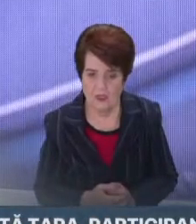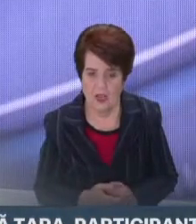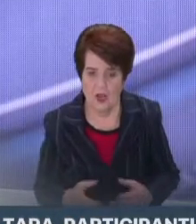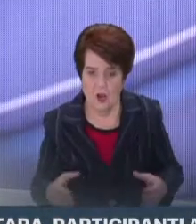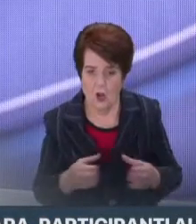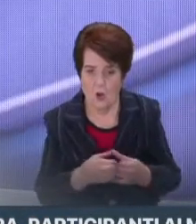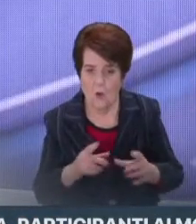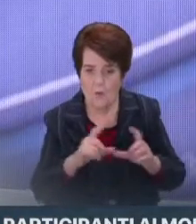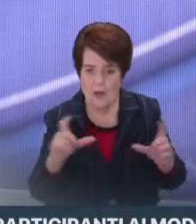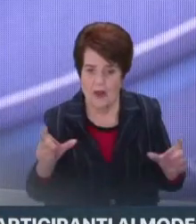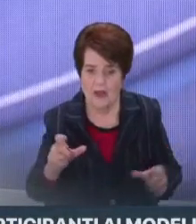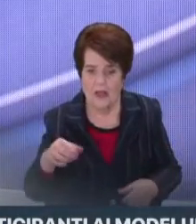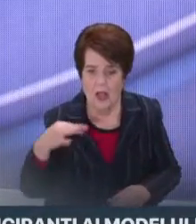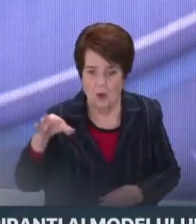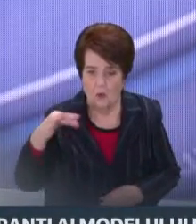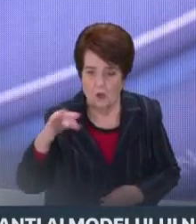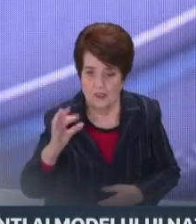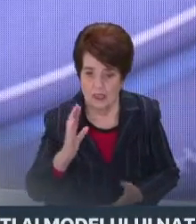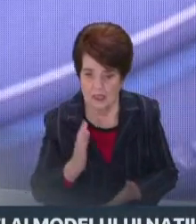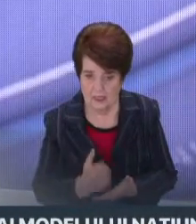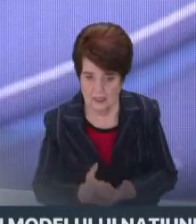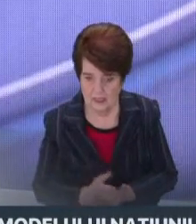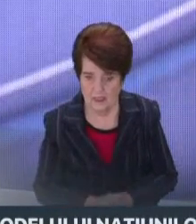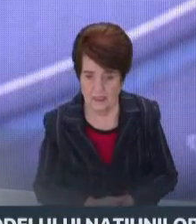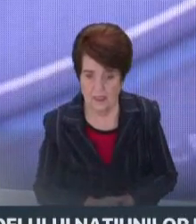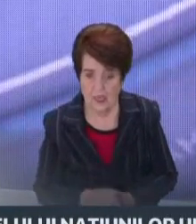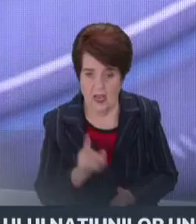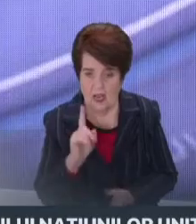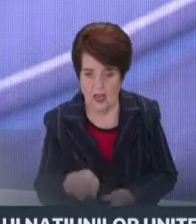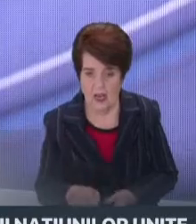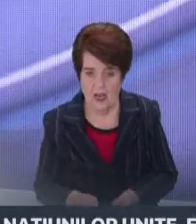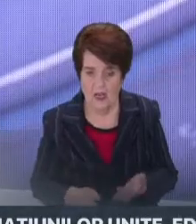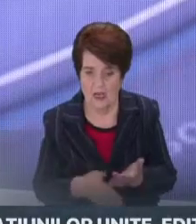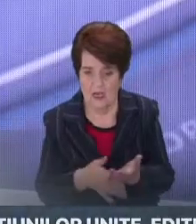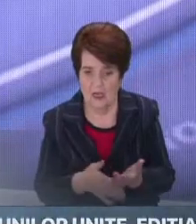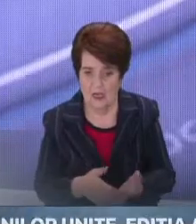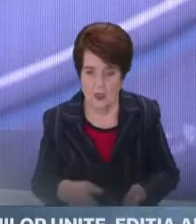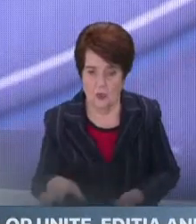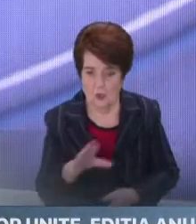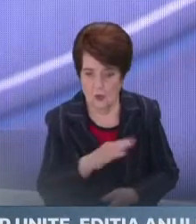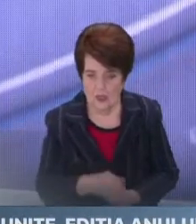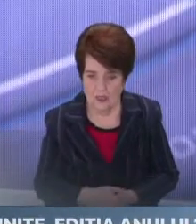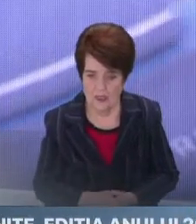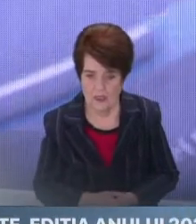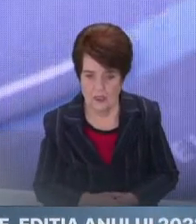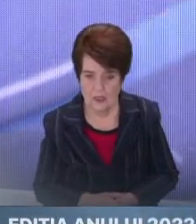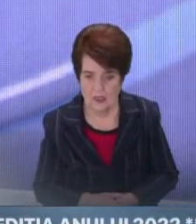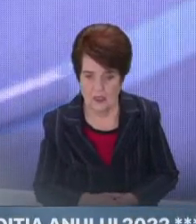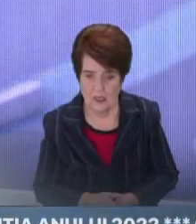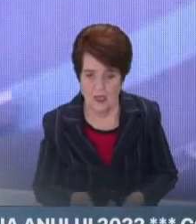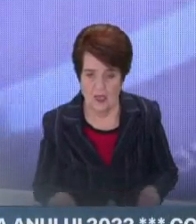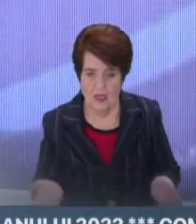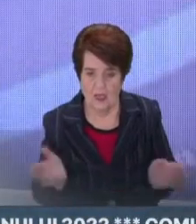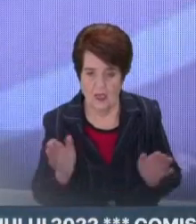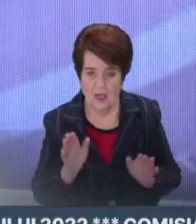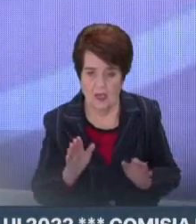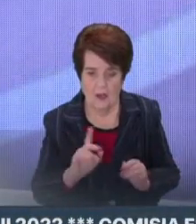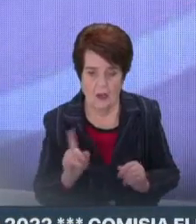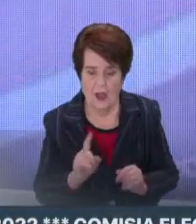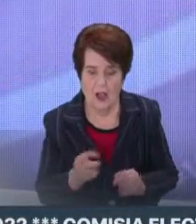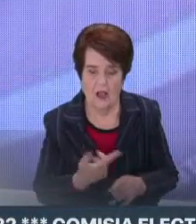companii autorizate care scurg toate deșeurile care rămân în